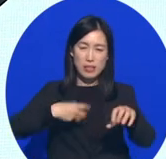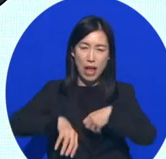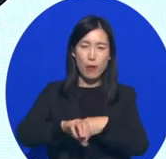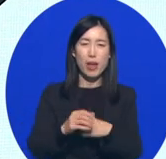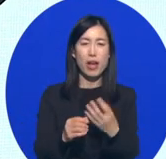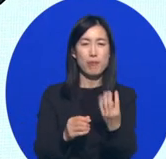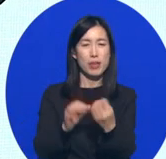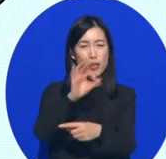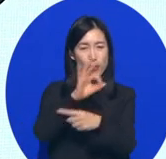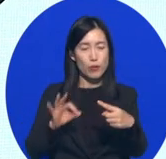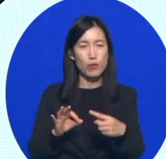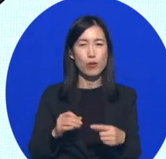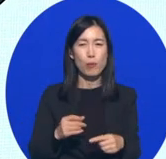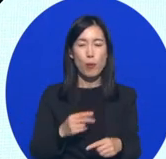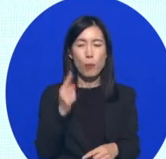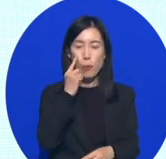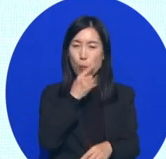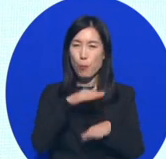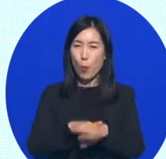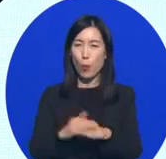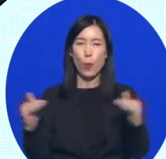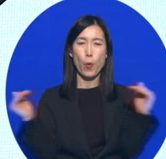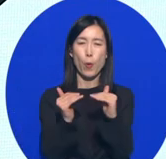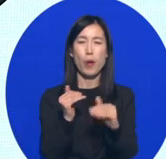똑같이 맞추겠다는 방침입니다